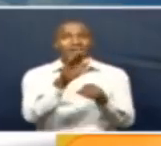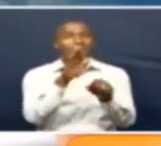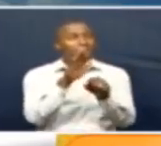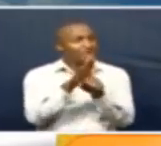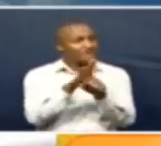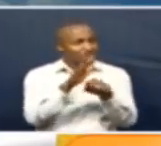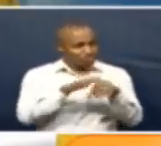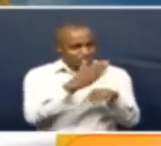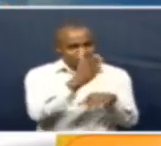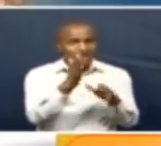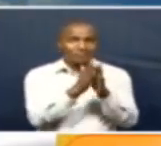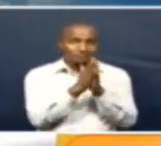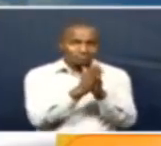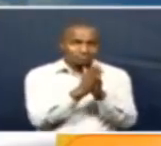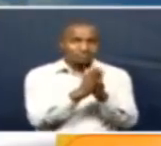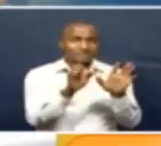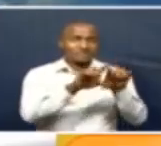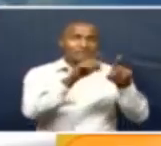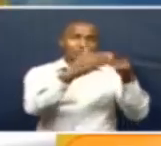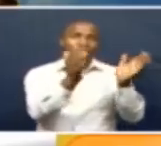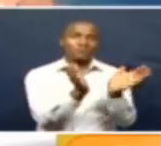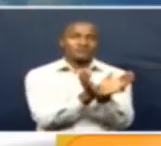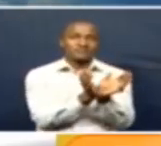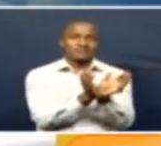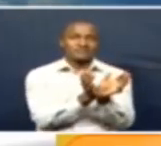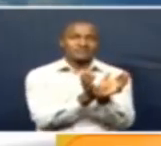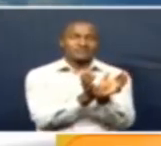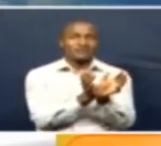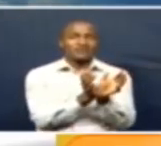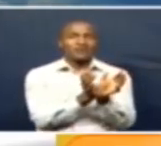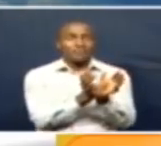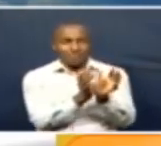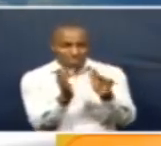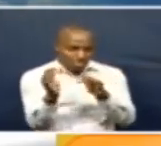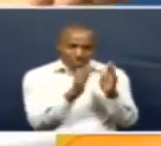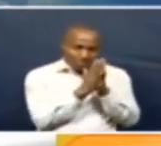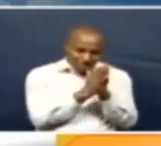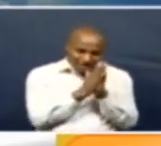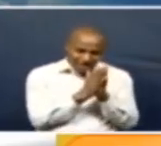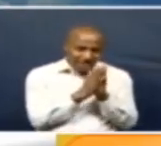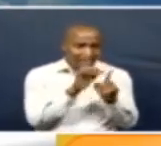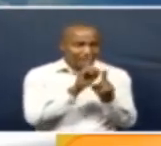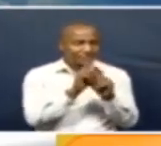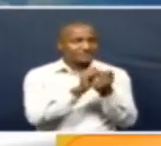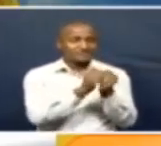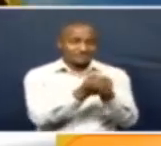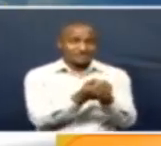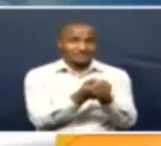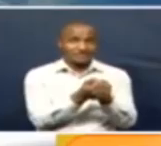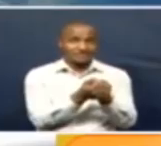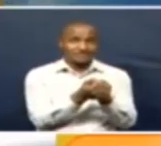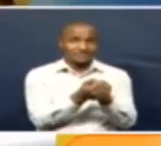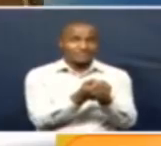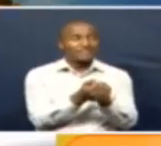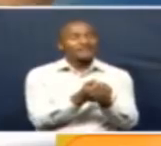Mungu waombe na waombe community, kama vile kulikuwa tunaona kuna mshukashuko. Lakini unaomba, unaona kila kitu imebadilika. Hakuna